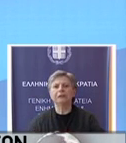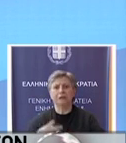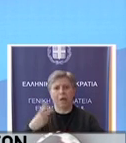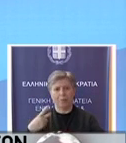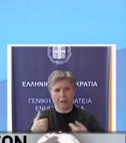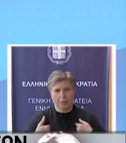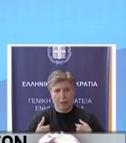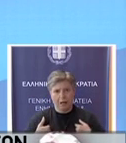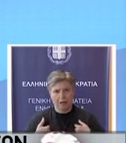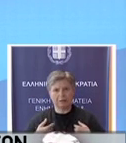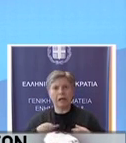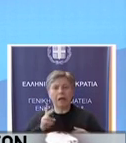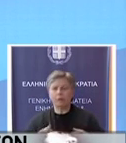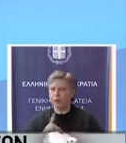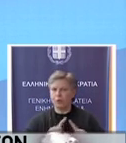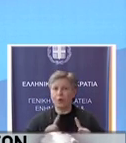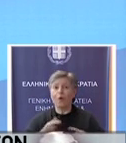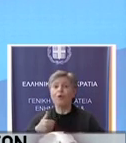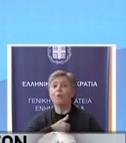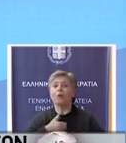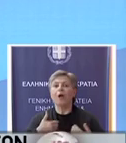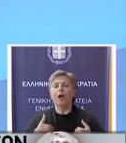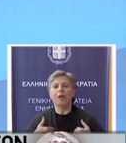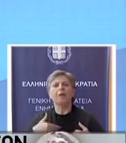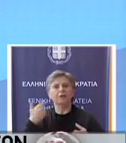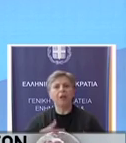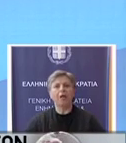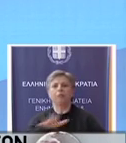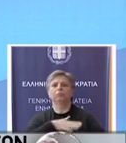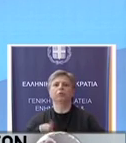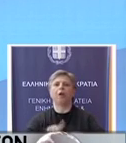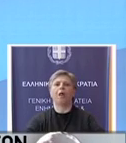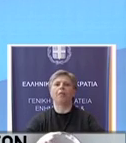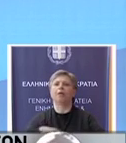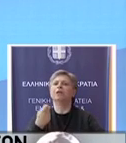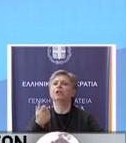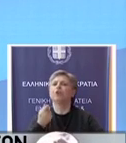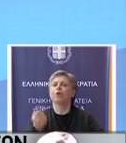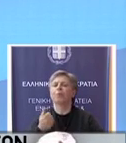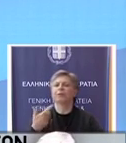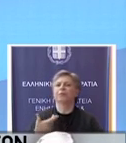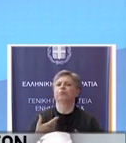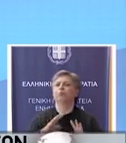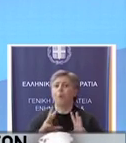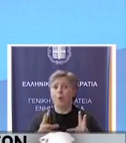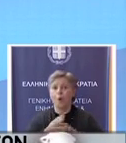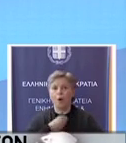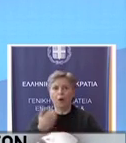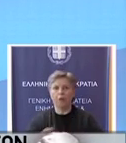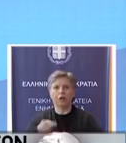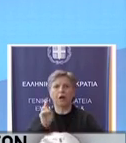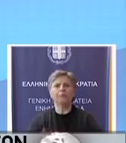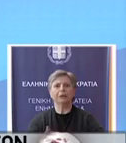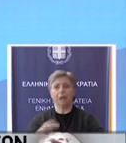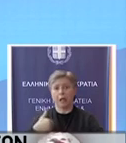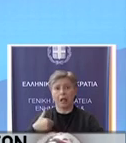κυβέρνηση, είναι επικίνδυνη για την ίδια τη χώρα και για την ίδια την ελληνική οικονομία. Η κυβέρνηση δεν πρόκειται να επιτρέψει αυτή την εξέλιξη και